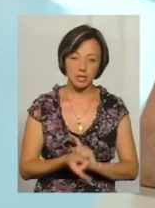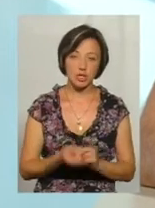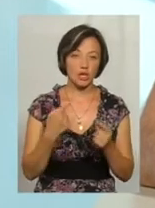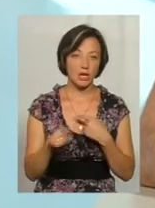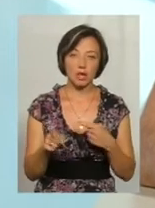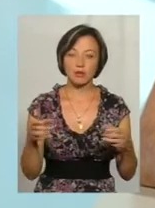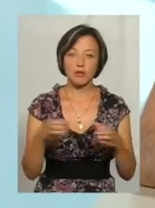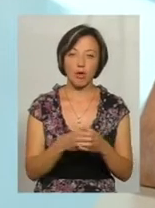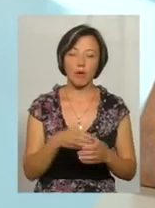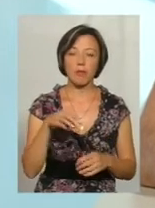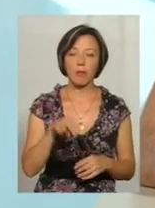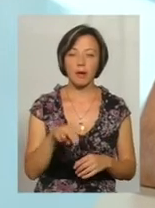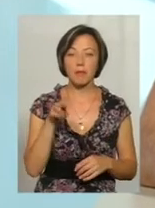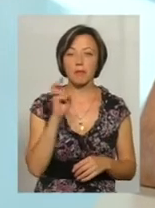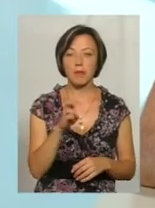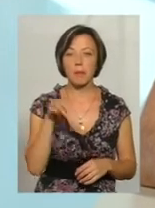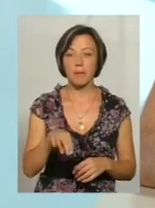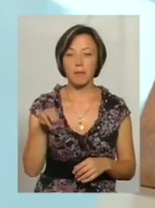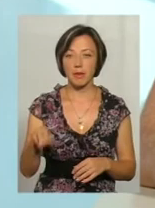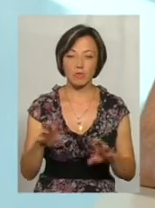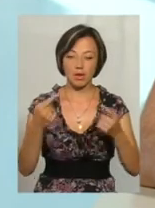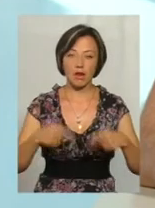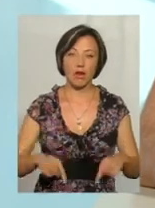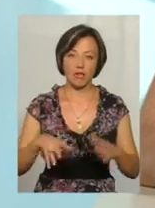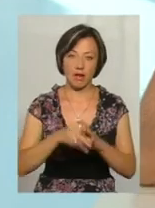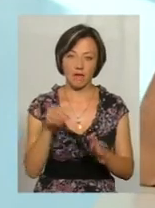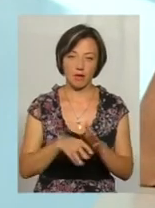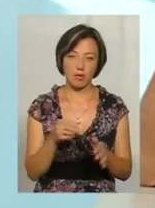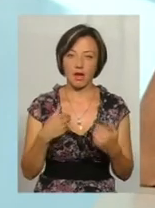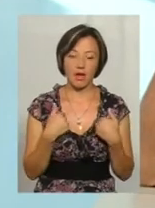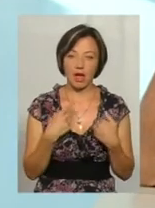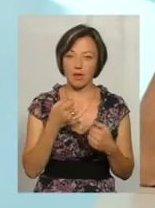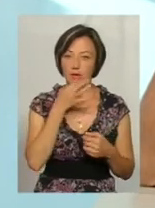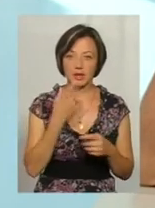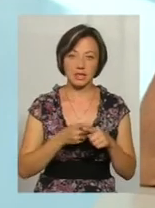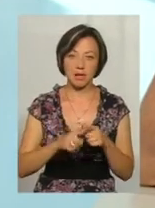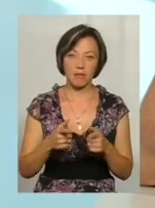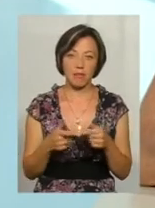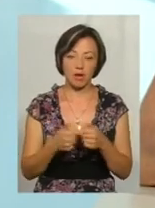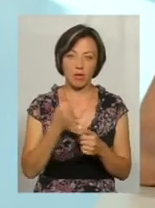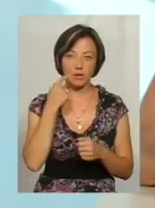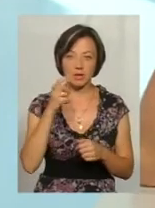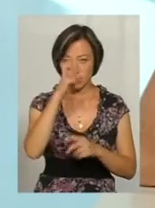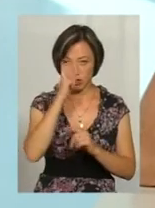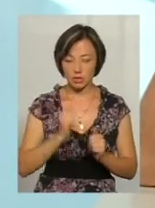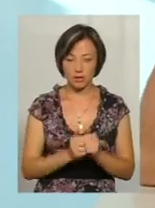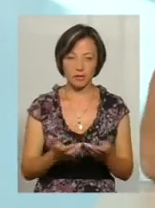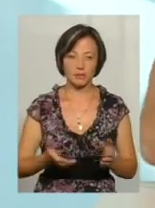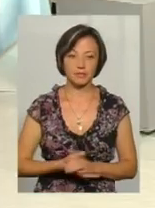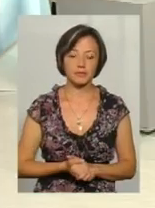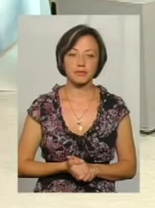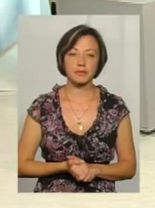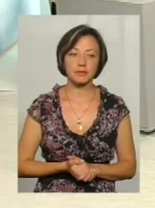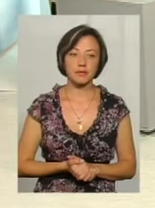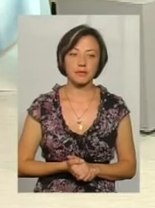Інакше блок Петра Порошенка буде мати тут крах на виборах. Хоча я не сторонник цієї партії, просто обідно за державу, я кажу, знаєте. Дякую,